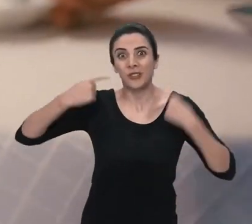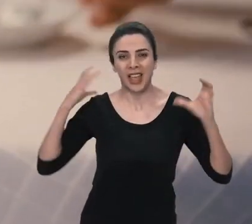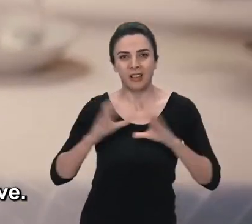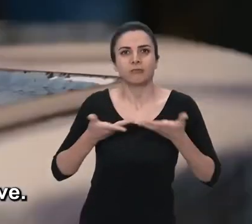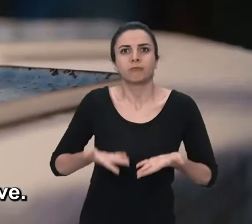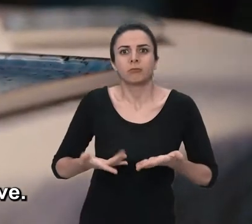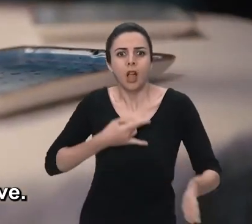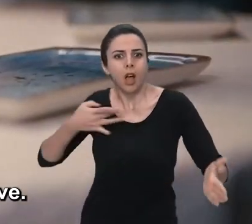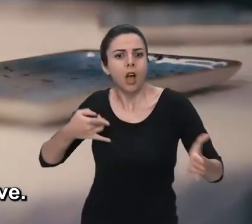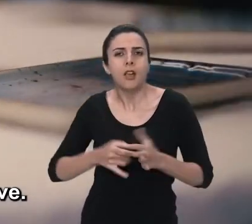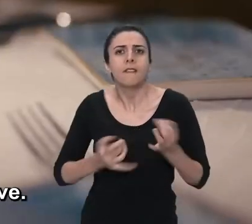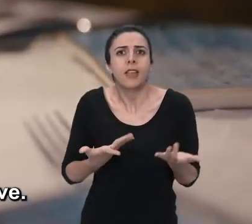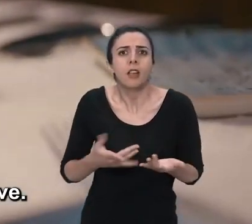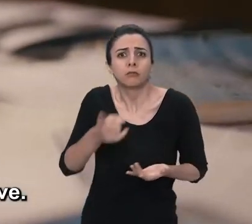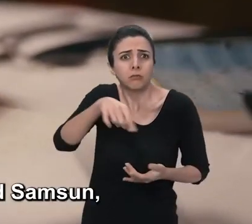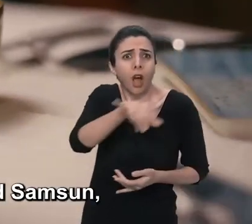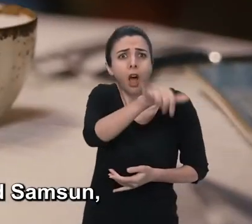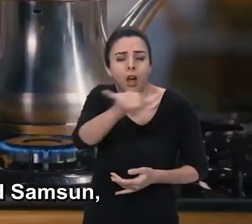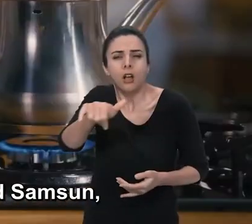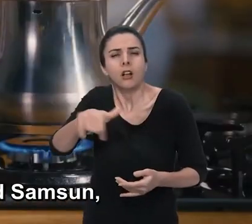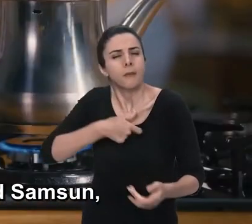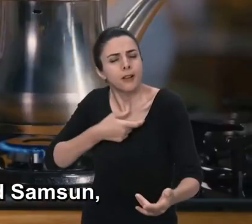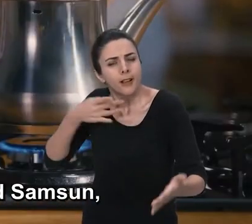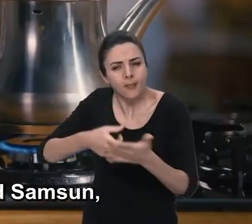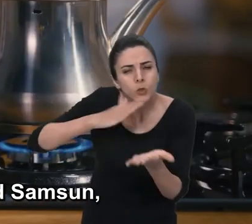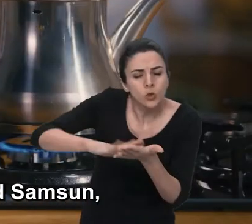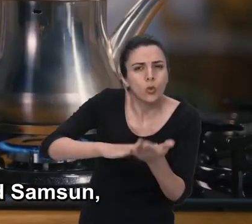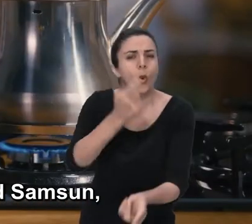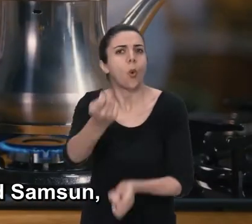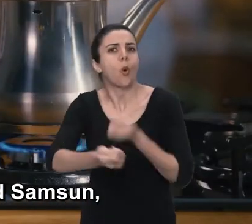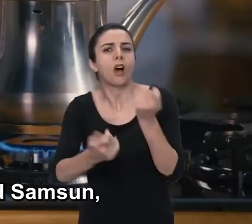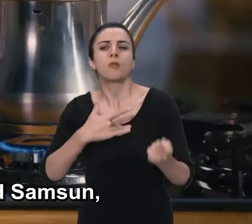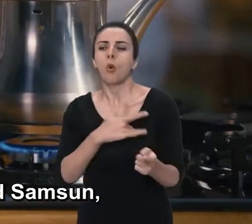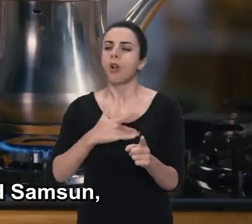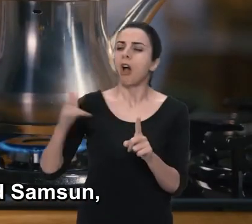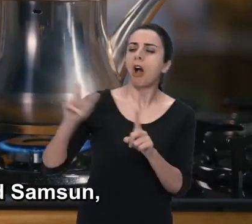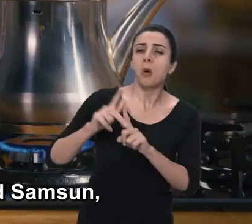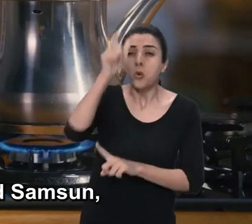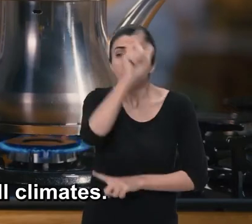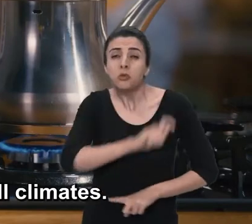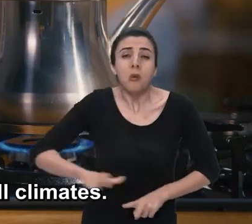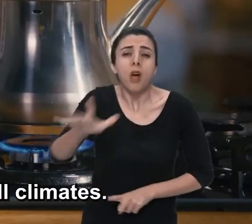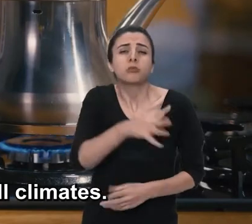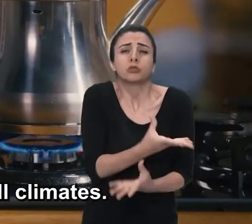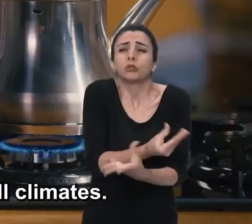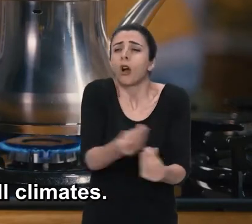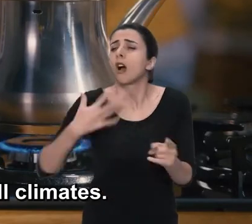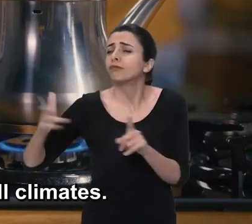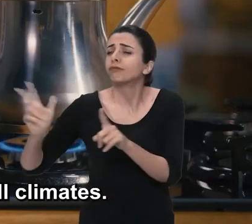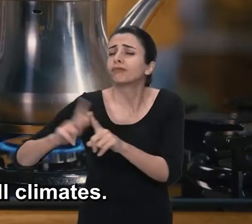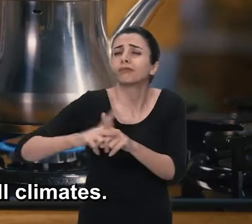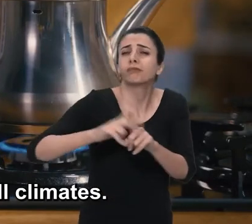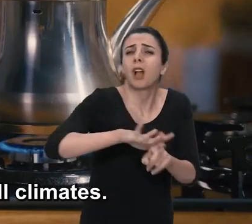yaşatmak olan hem de bu yola gönüllü girenler. Edirne'den, Hatay'dan, Kırşehir, Van ve Samsun'dan ülkenin tüm